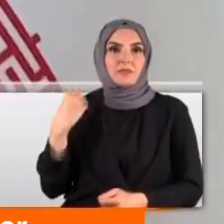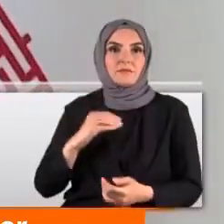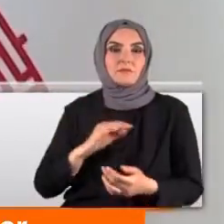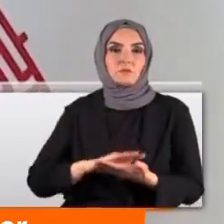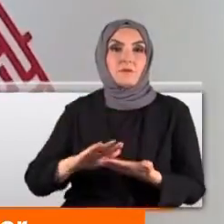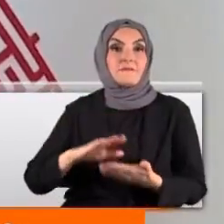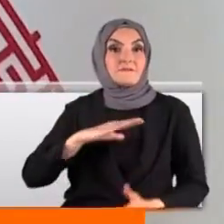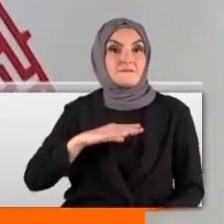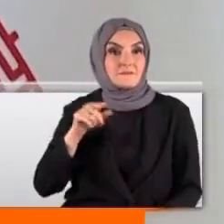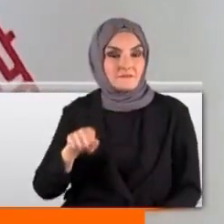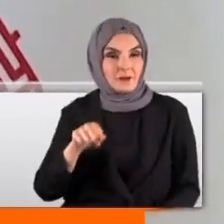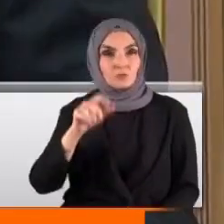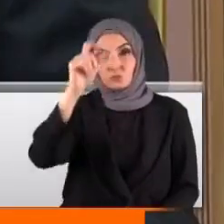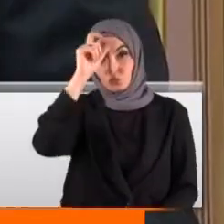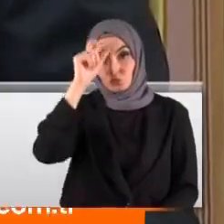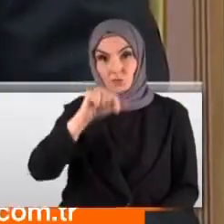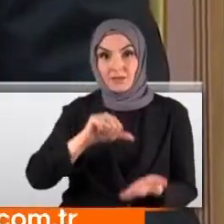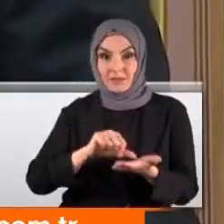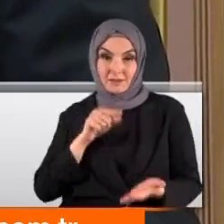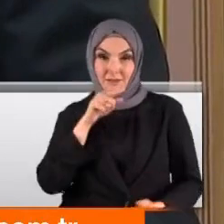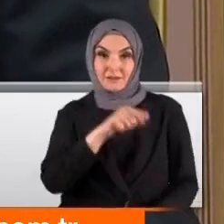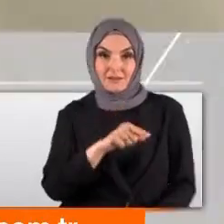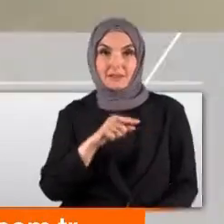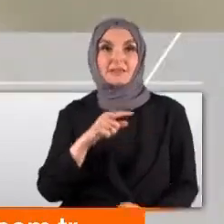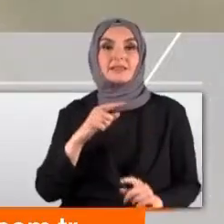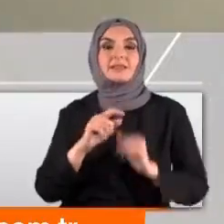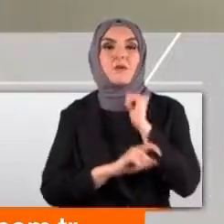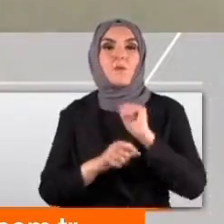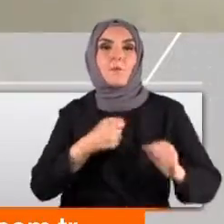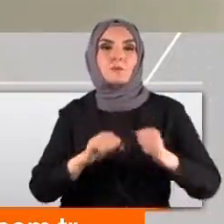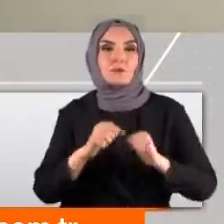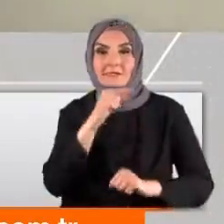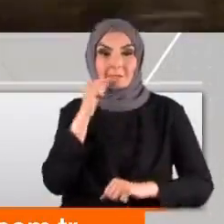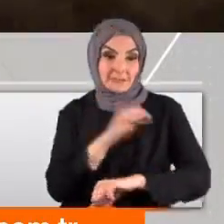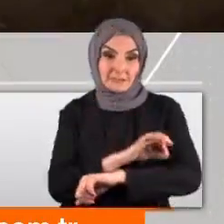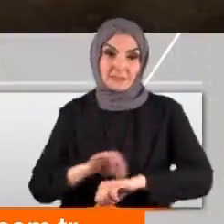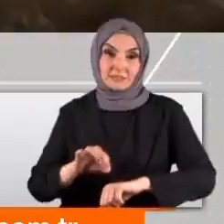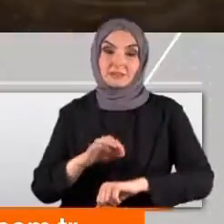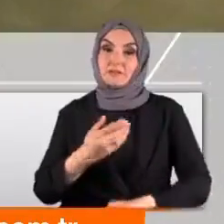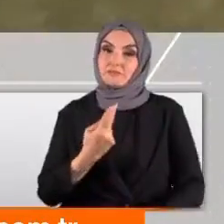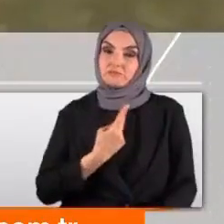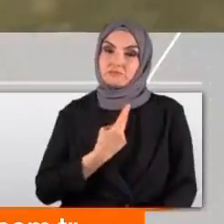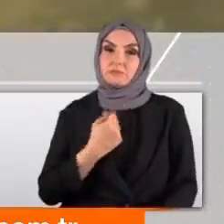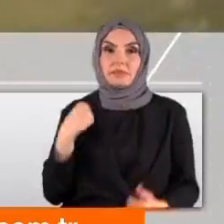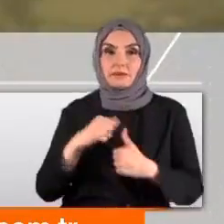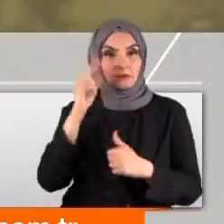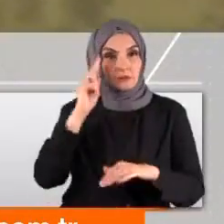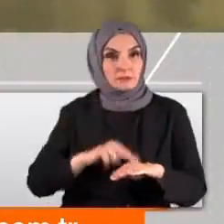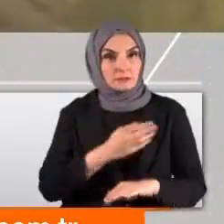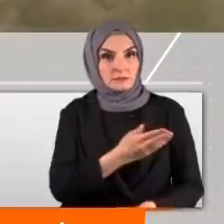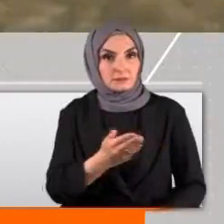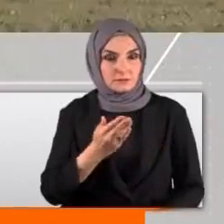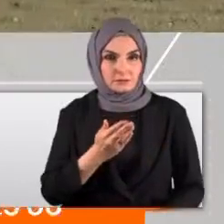terörle mücadeledeki kırmızı çizgilerini bir kez daha hatırlatacak. Irak ve Suriye'nin gücü yetmiyor. İş Türkiye'nin sırtına